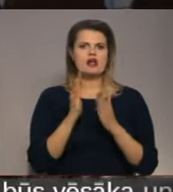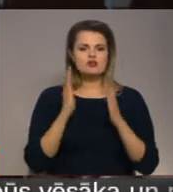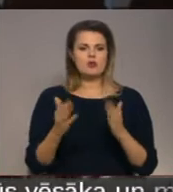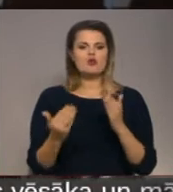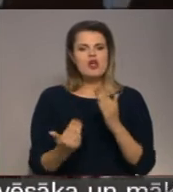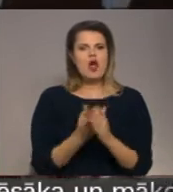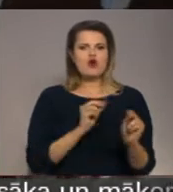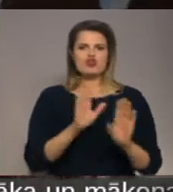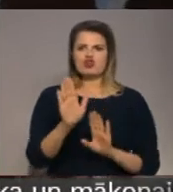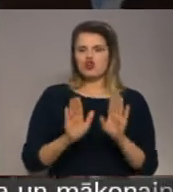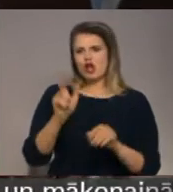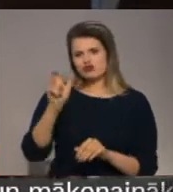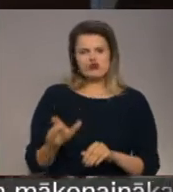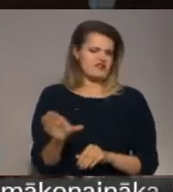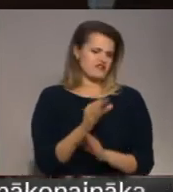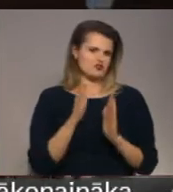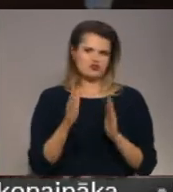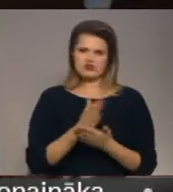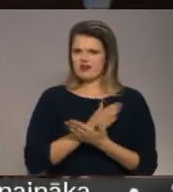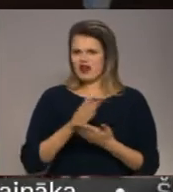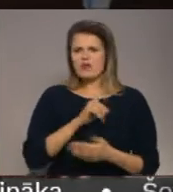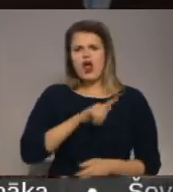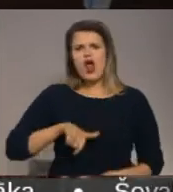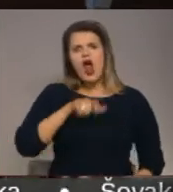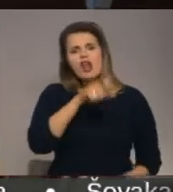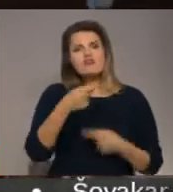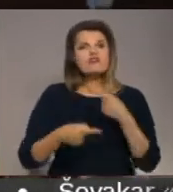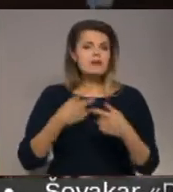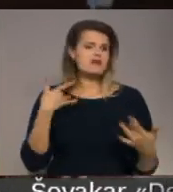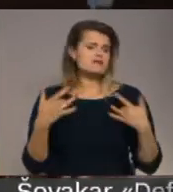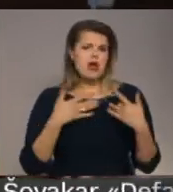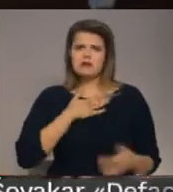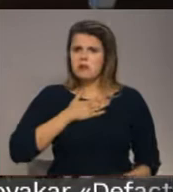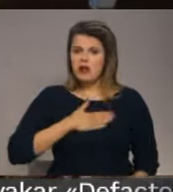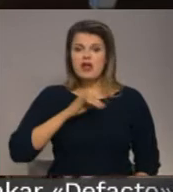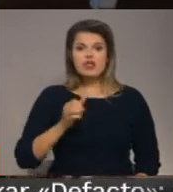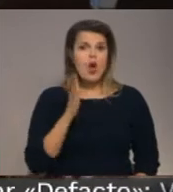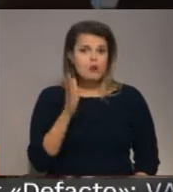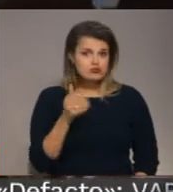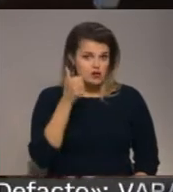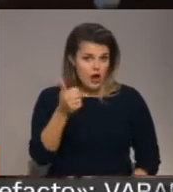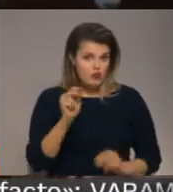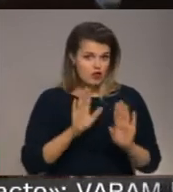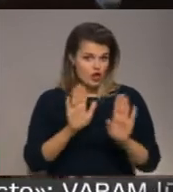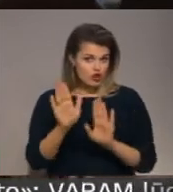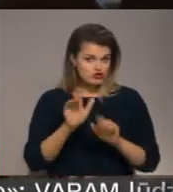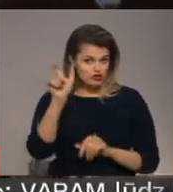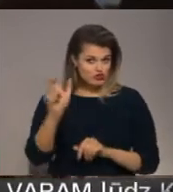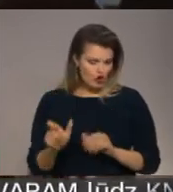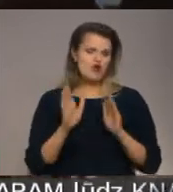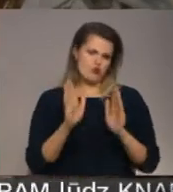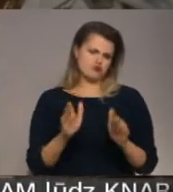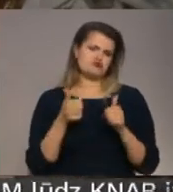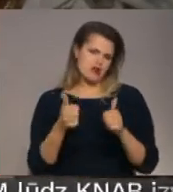maiņa. Tad jau viss būs kārtībā, jo latvieši vienmēr ir gribējuši teātri spēlēt. Ja būs labi režisori, tad arī būs labs